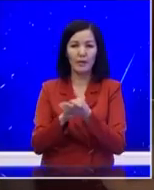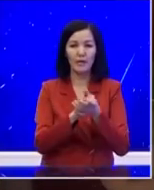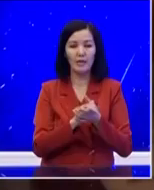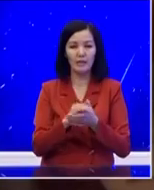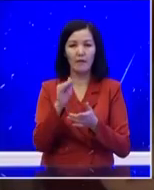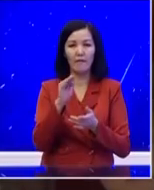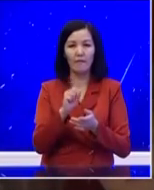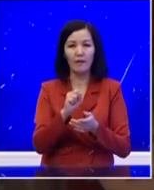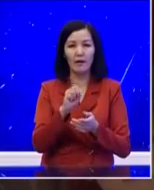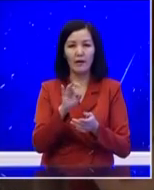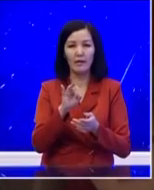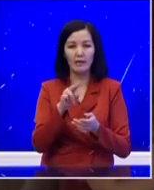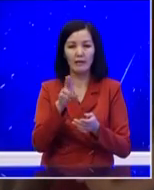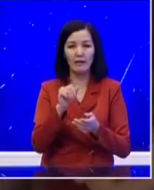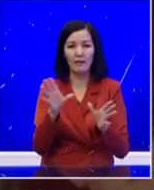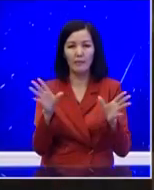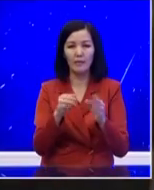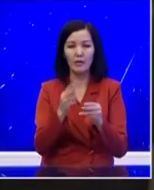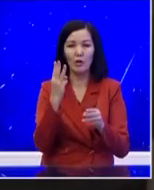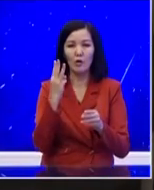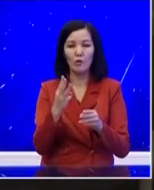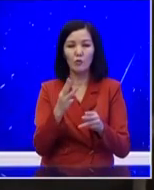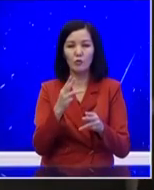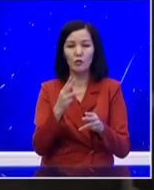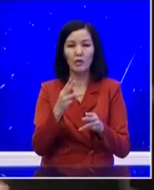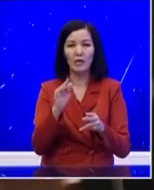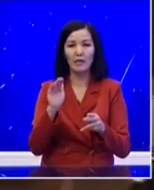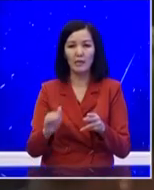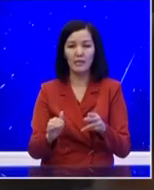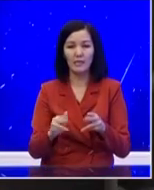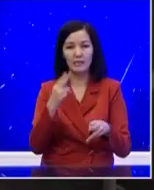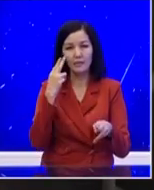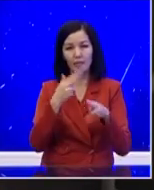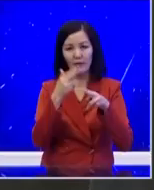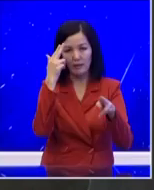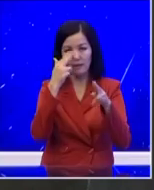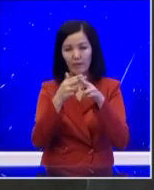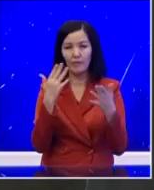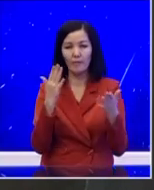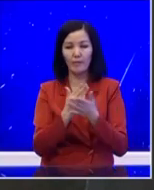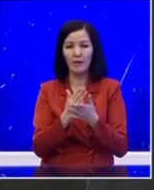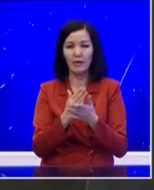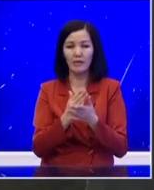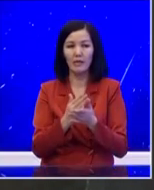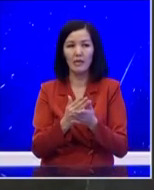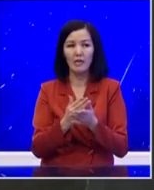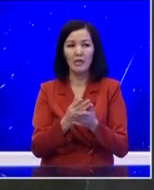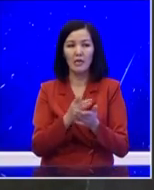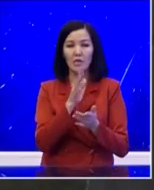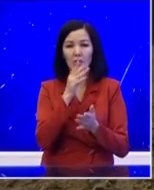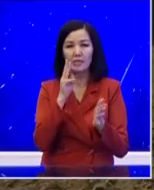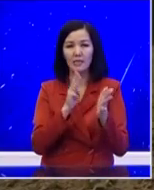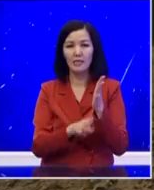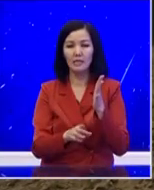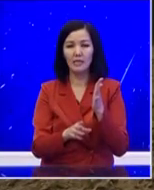Фарида іс басында жалғыз емес. Үш інісі екі сіңлісімен бірігіп осы шаруашылықты шырайналдырып отыр. Ал жасы 80-нің